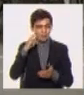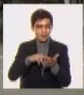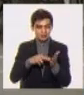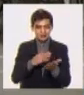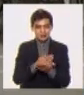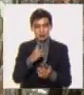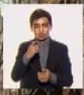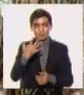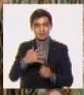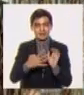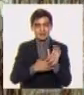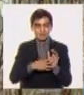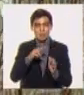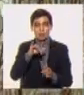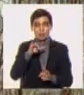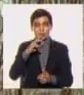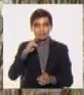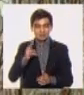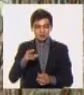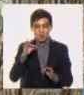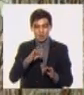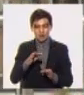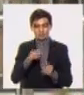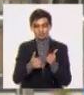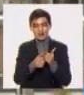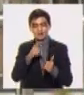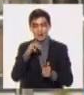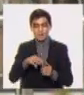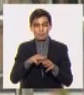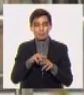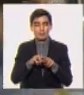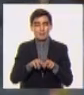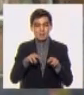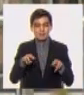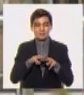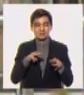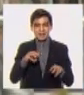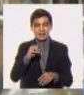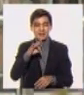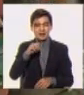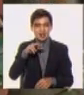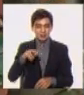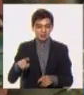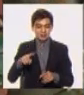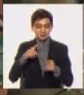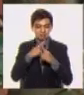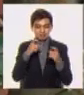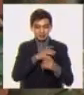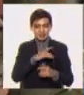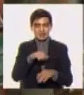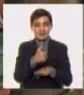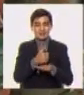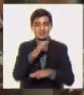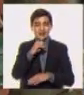из 159 пунктов, сообщил заместитель премьер-министра Ералы Тукжанов. А накануне главный санитарный